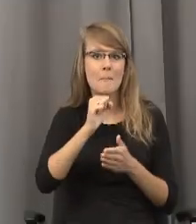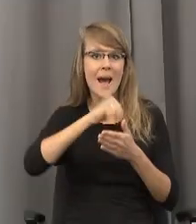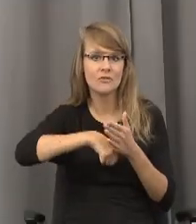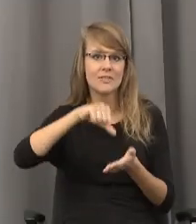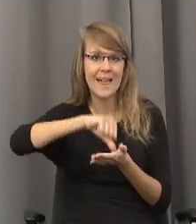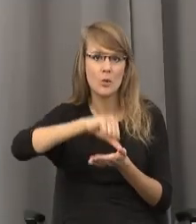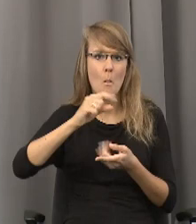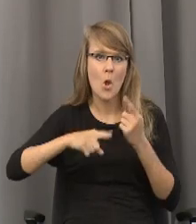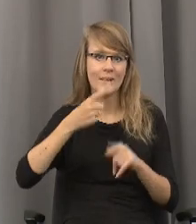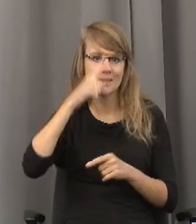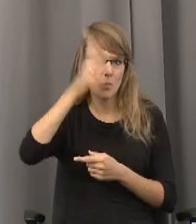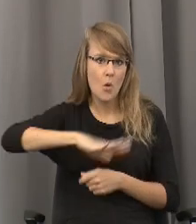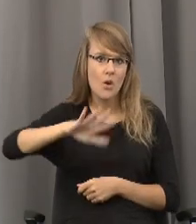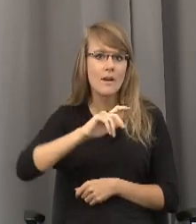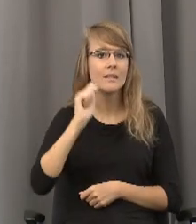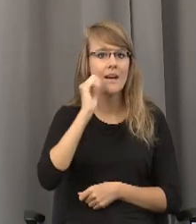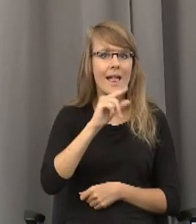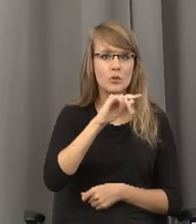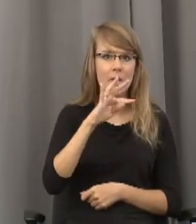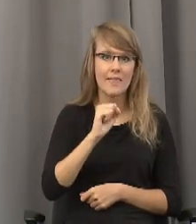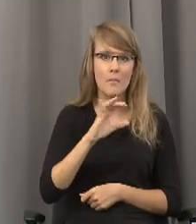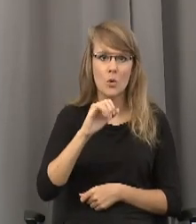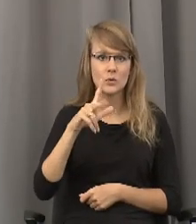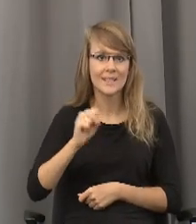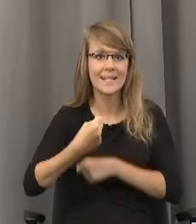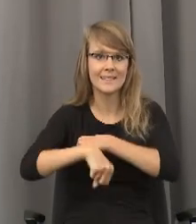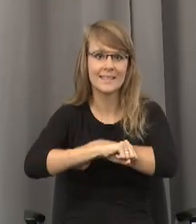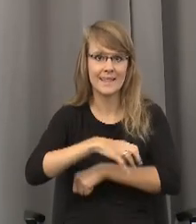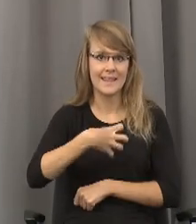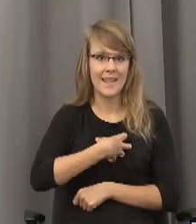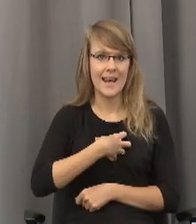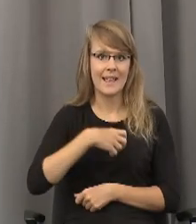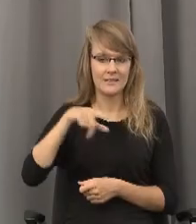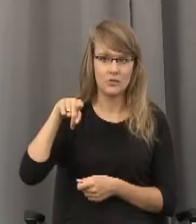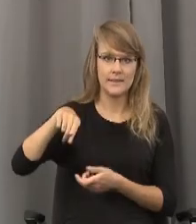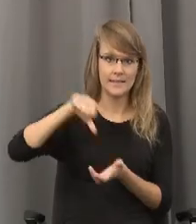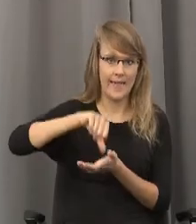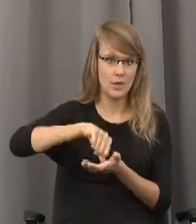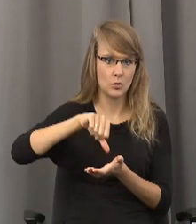Polityki Społecznej. Pani Elżbieta Bogucka, zastępczyni dyrektora centrum.